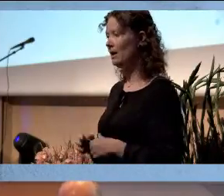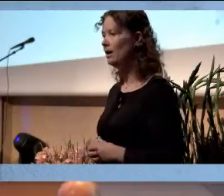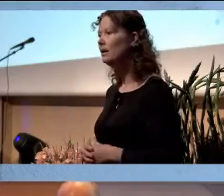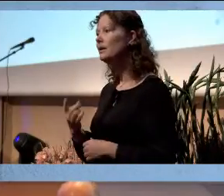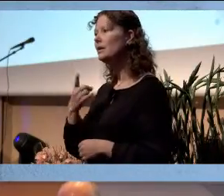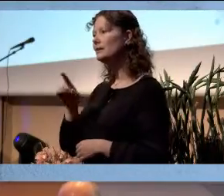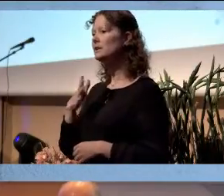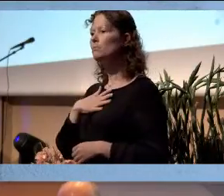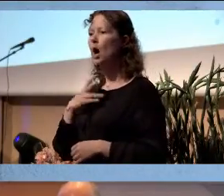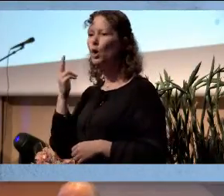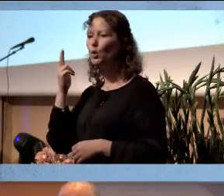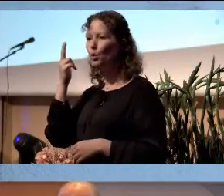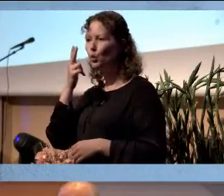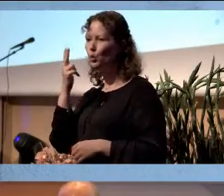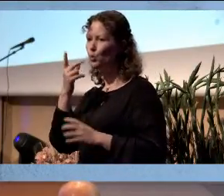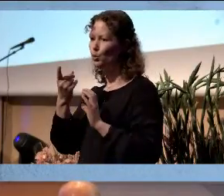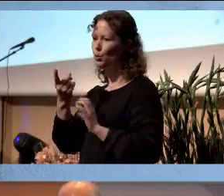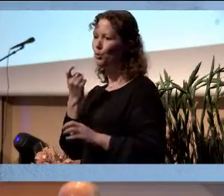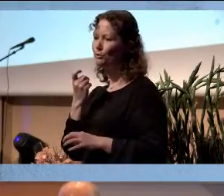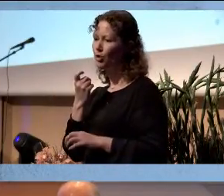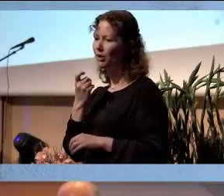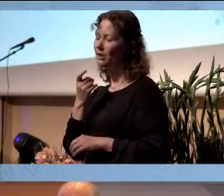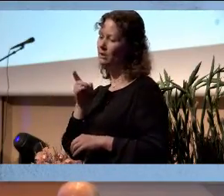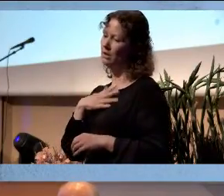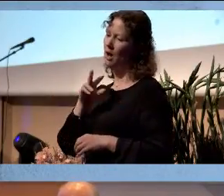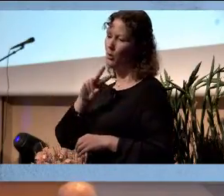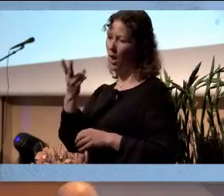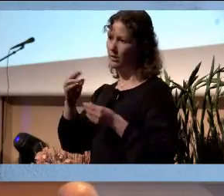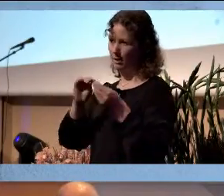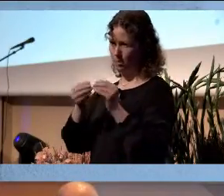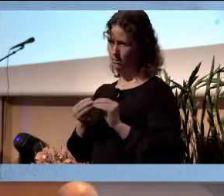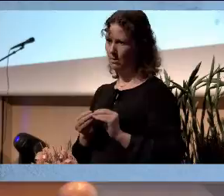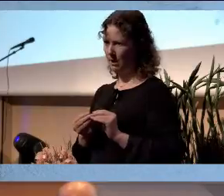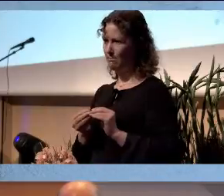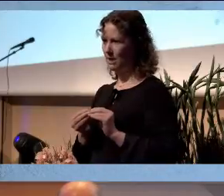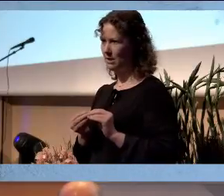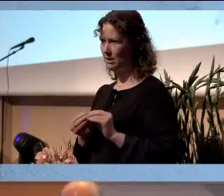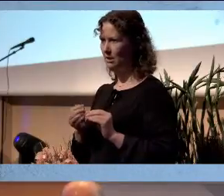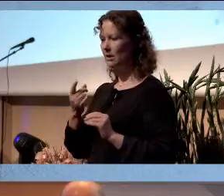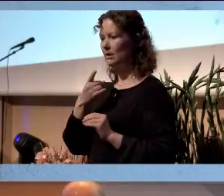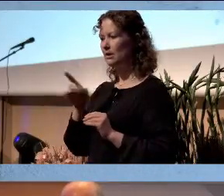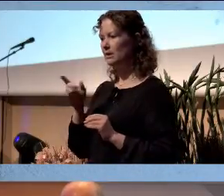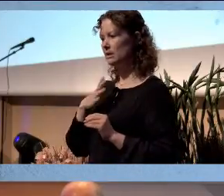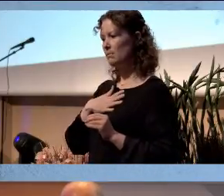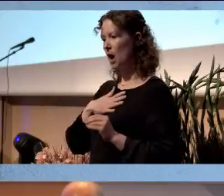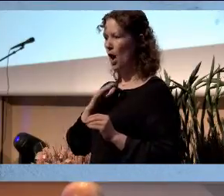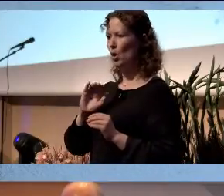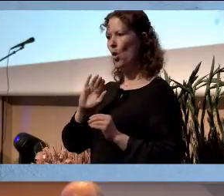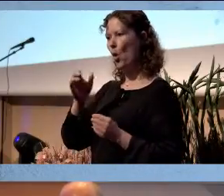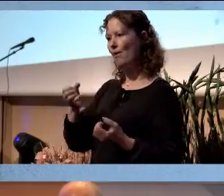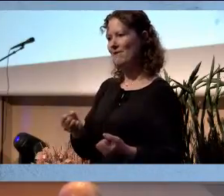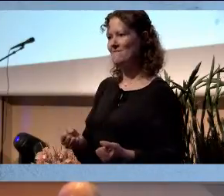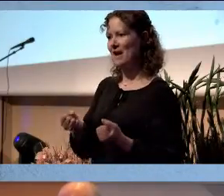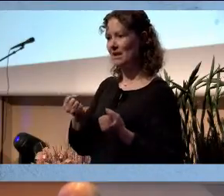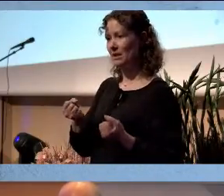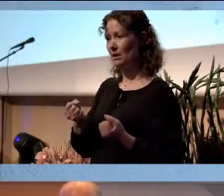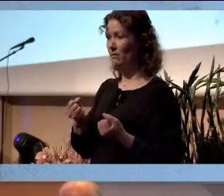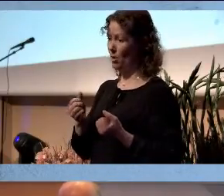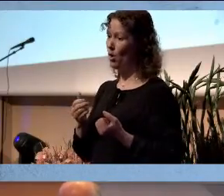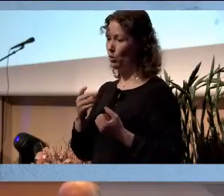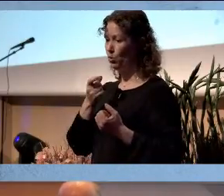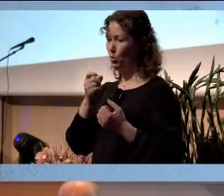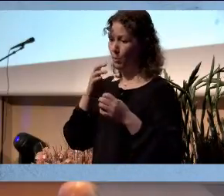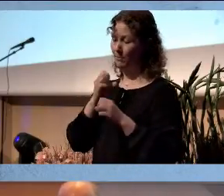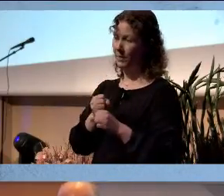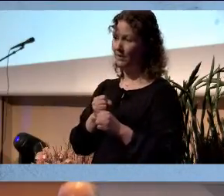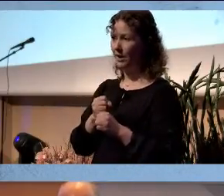har rusutfordringer har andre problemer. De som har overvekt, man jo opptatt av livet, og